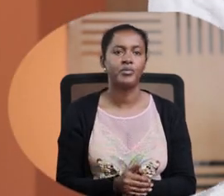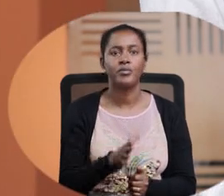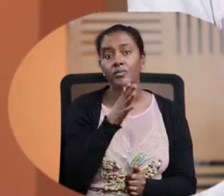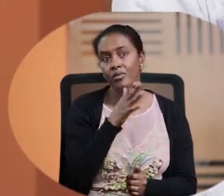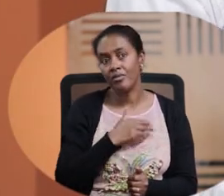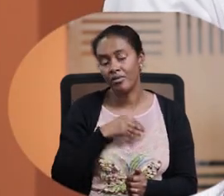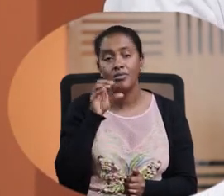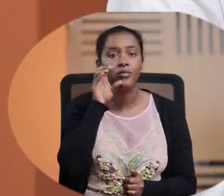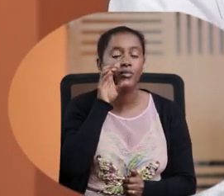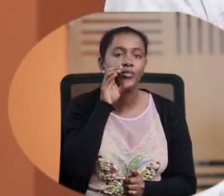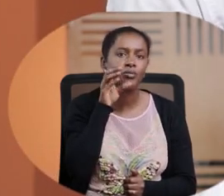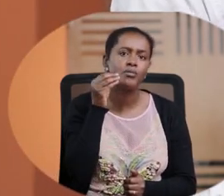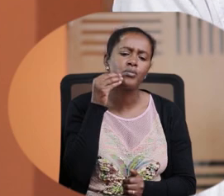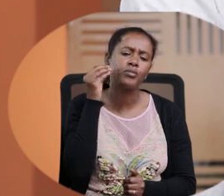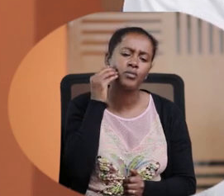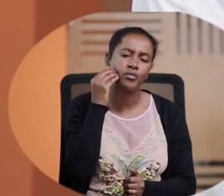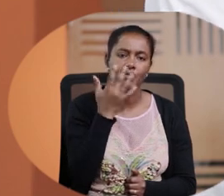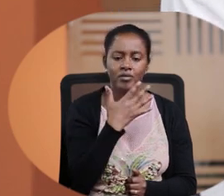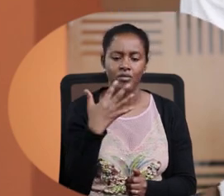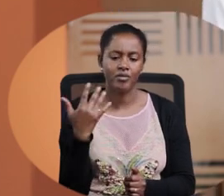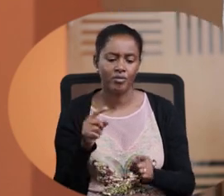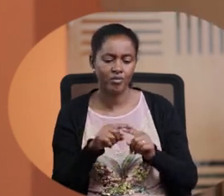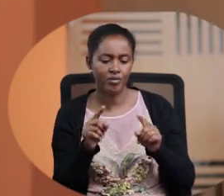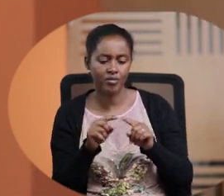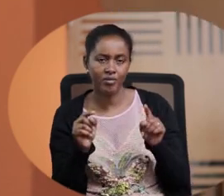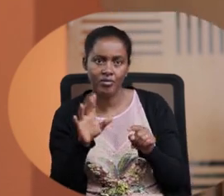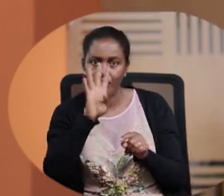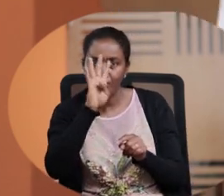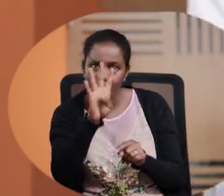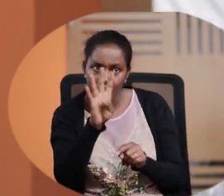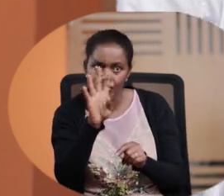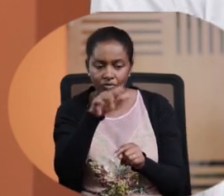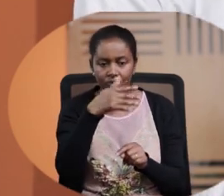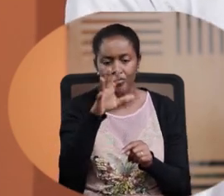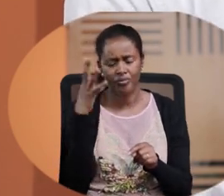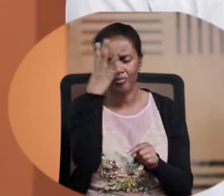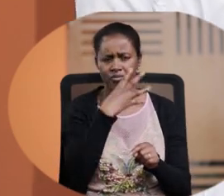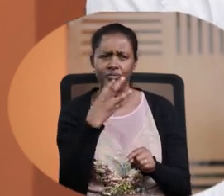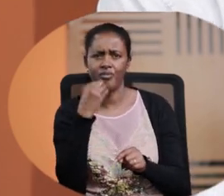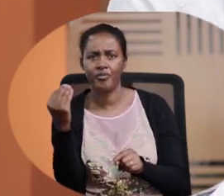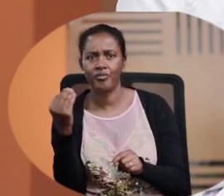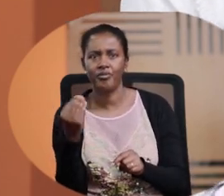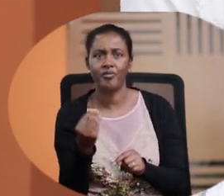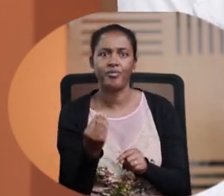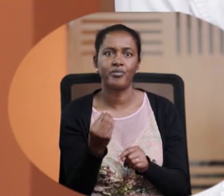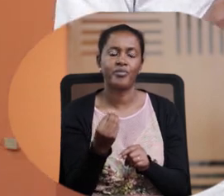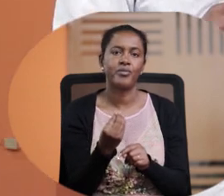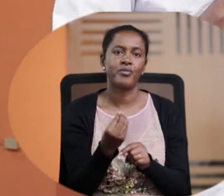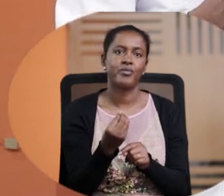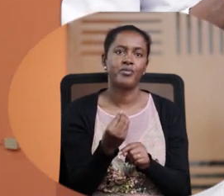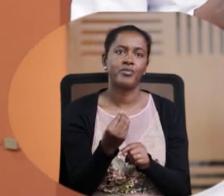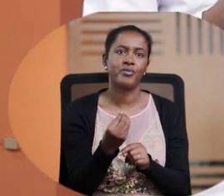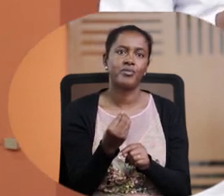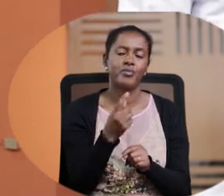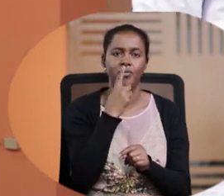adde chaltun mana isani hallu garagara afur dibudan mana sani midaksani mana sani ga midaksan dibanta kudan dima